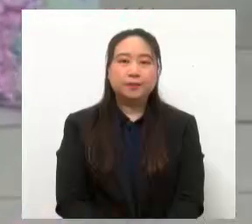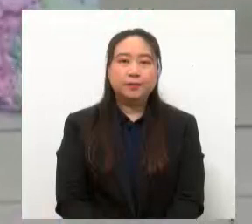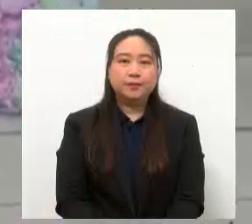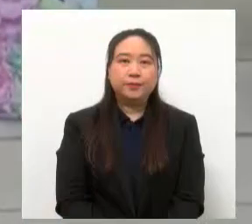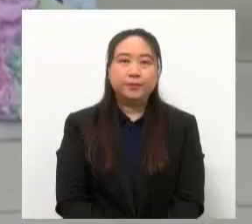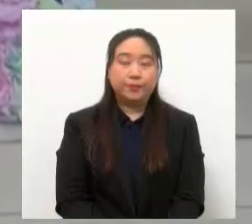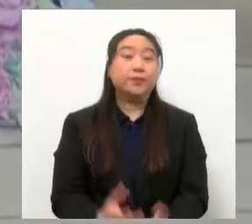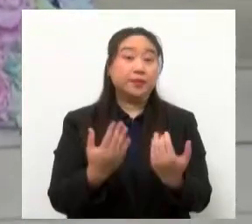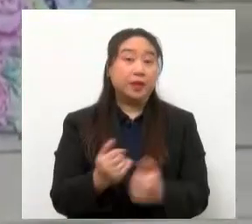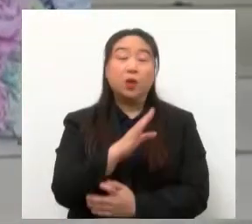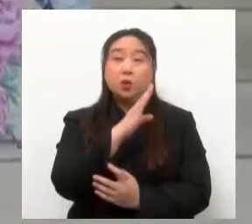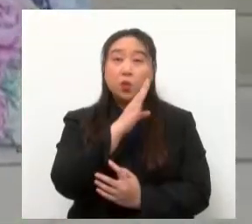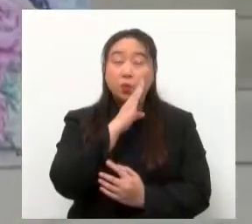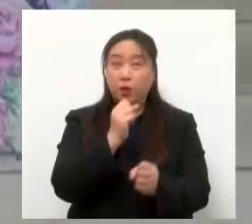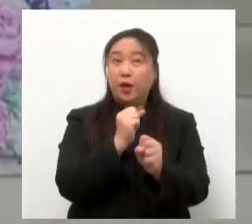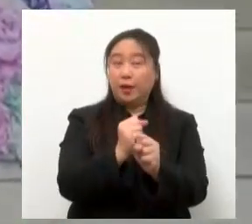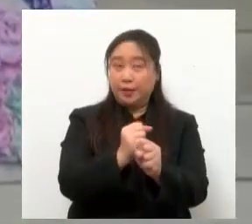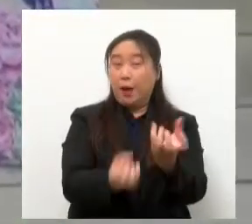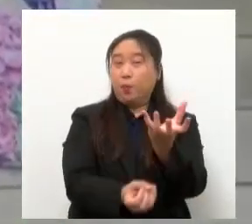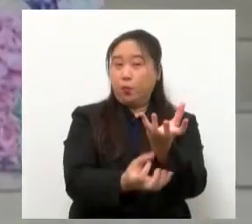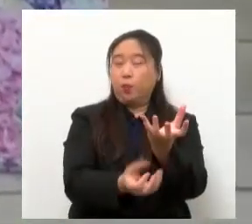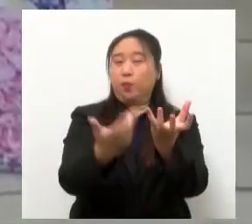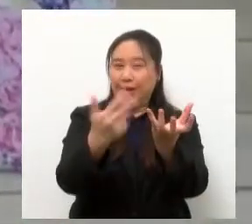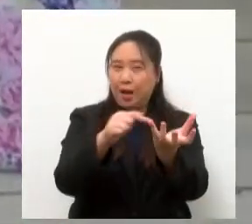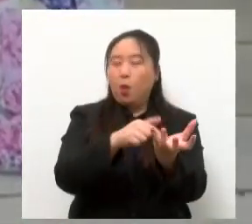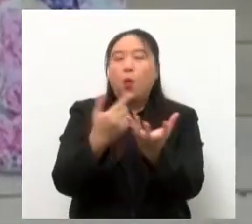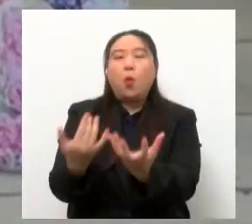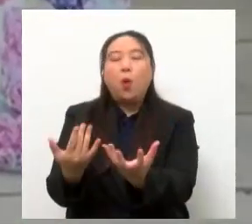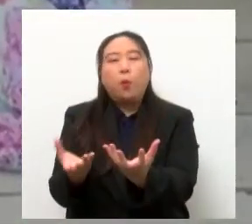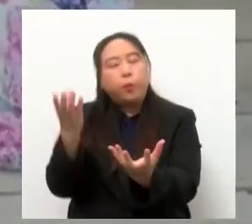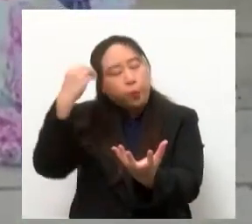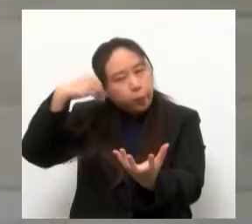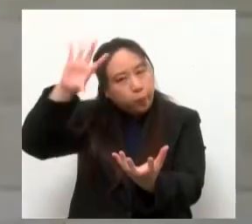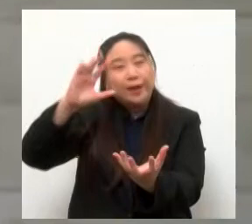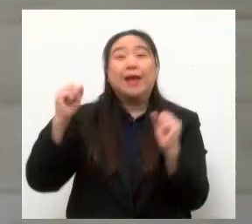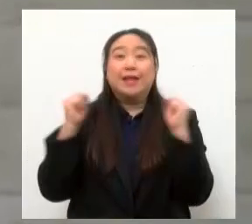หลังจากที่เรานึ่งและพักไว้ให้เย็นข้ามคืนแล้ววันนี้เราจะมาแกะดูผลงานกันค่ะ